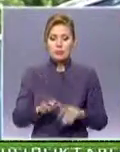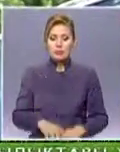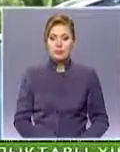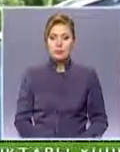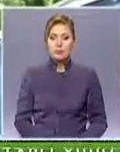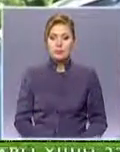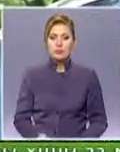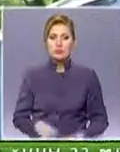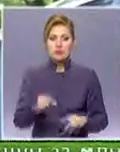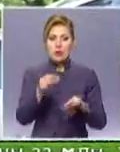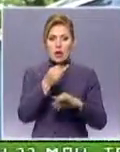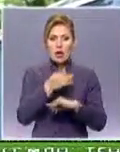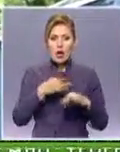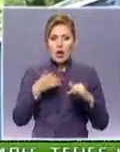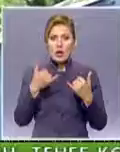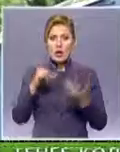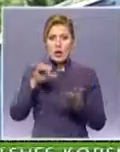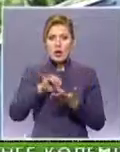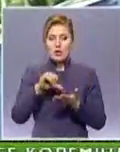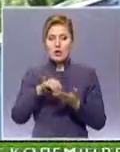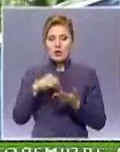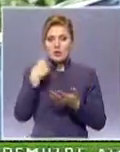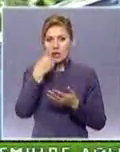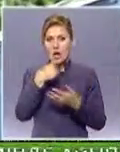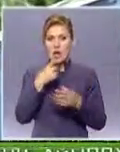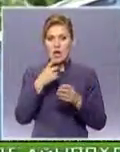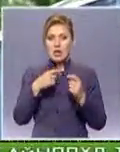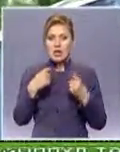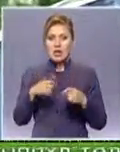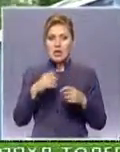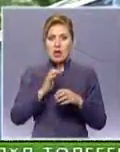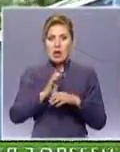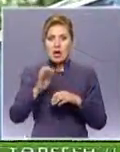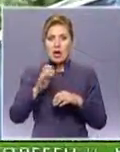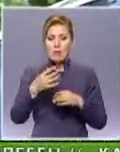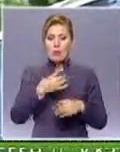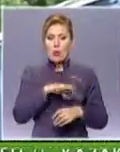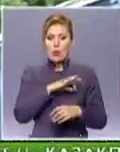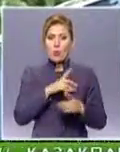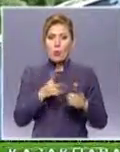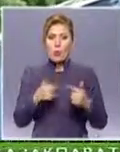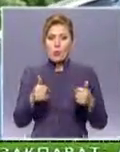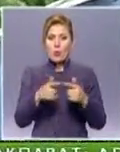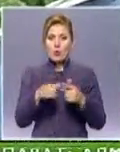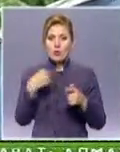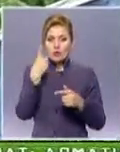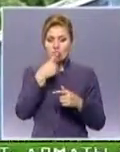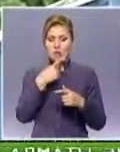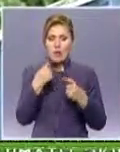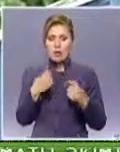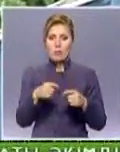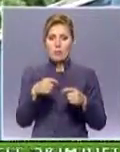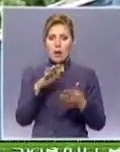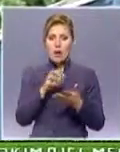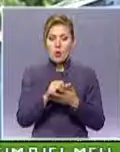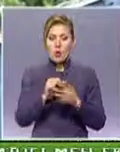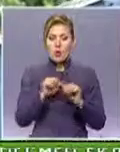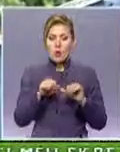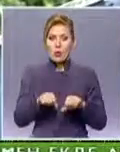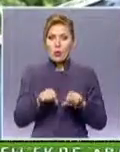негізгі мақсаты бұл қатысушыларға, жеке кәсіпкерлерге, прокуратура органдарымен жеке кәсіпкерлердің құқықтарын